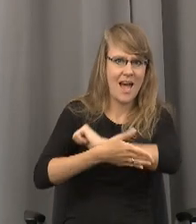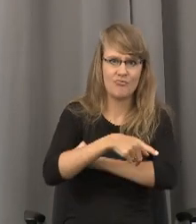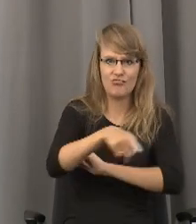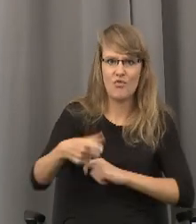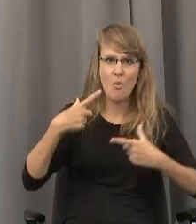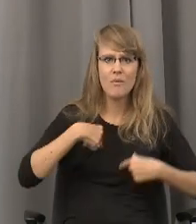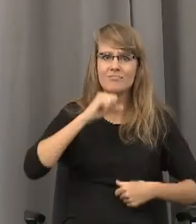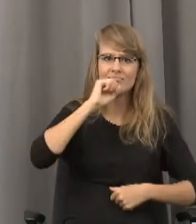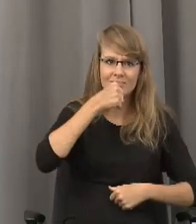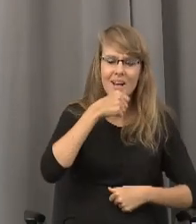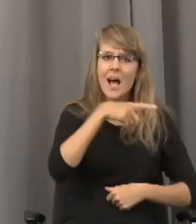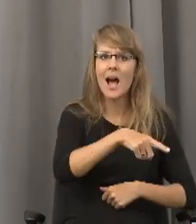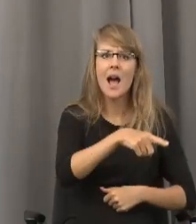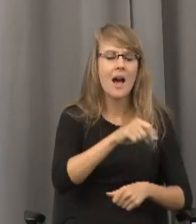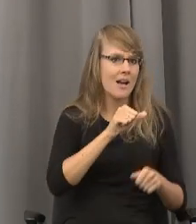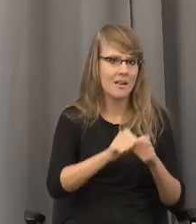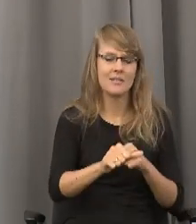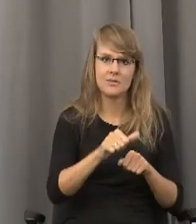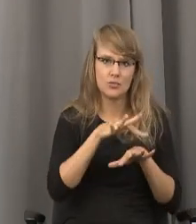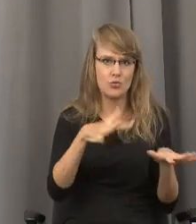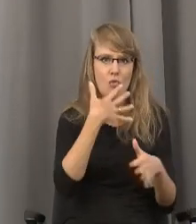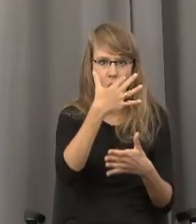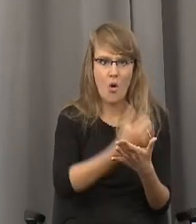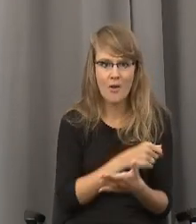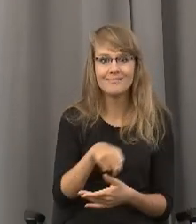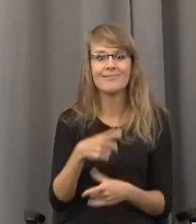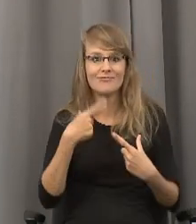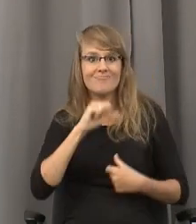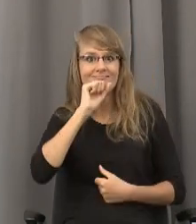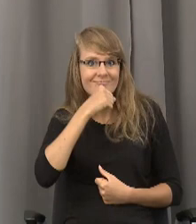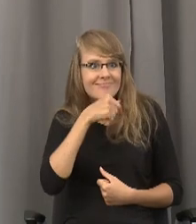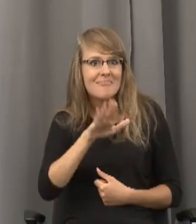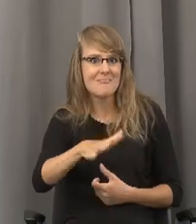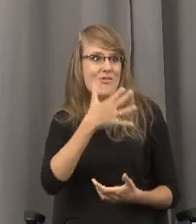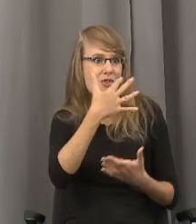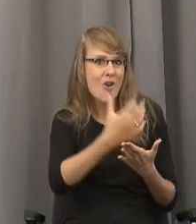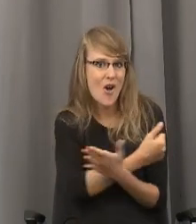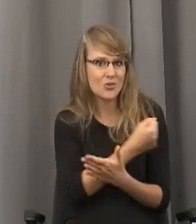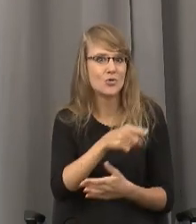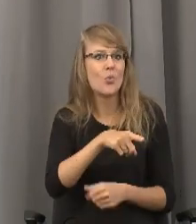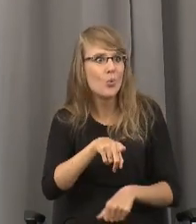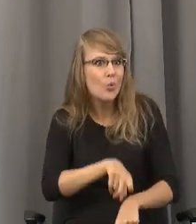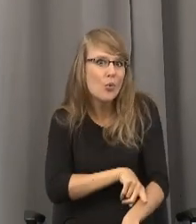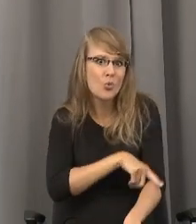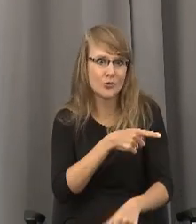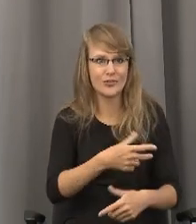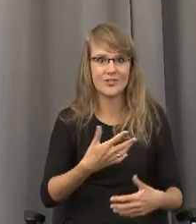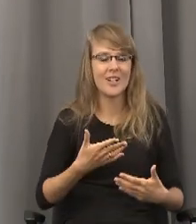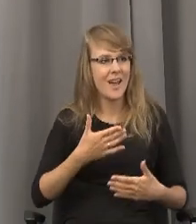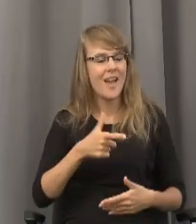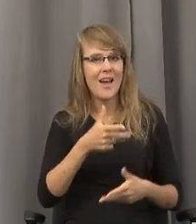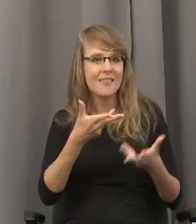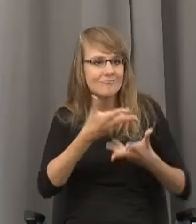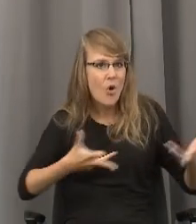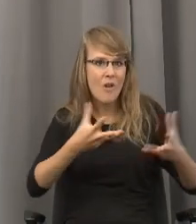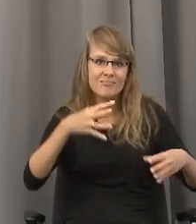tego, że jest to rozwiązanie korzystne dla dwóch stron, dla seniorów, które pozwalają dłużej funkcjonować w dotychczasowym środowisku, nawet jeśli nie